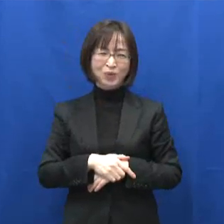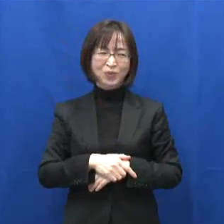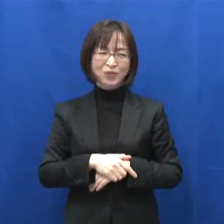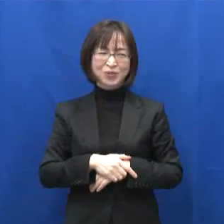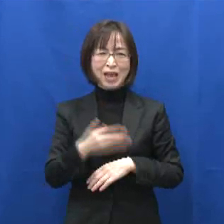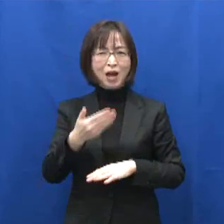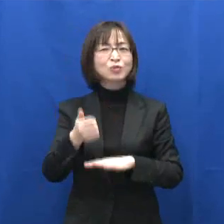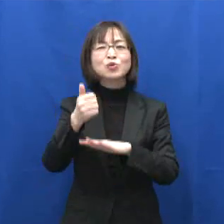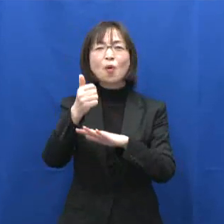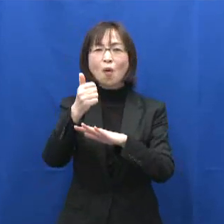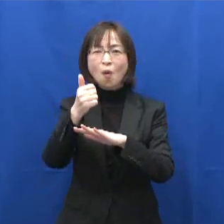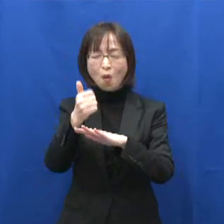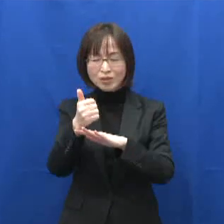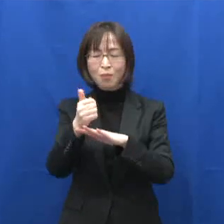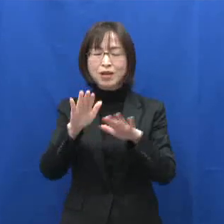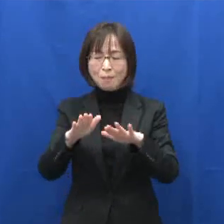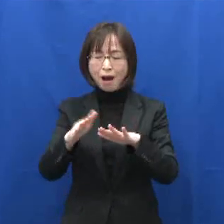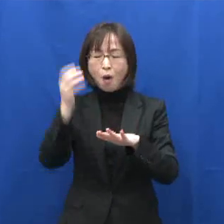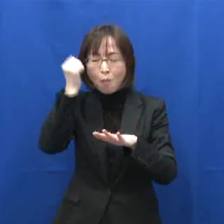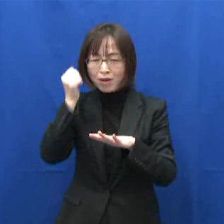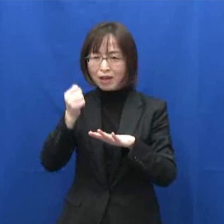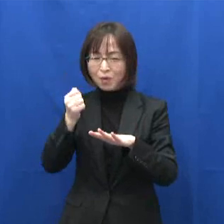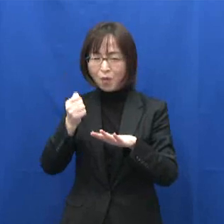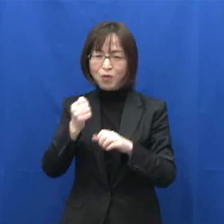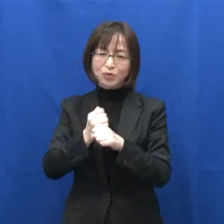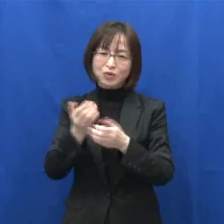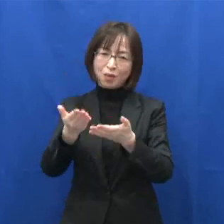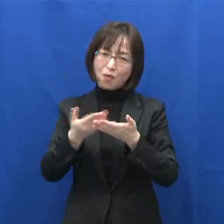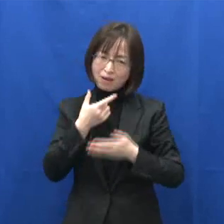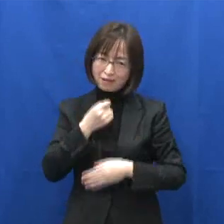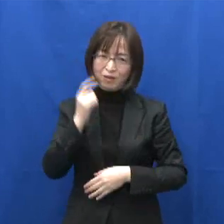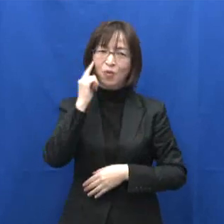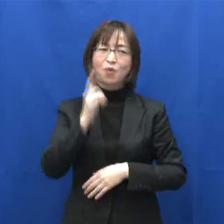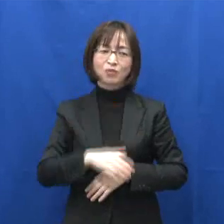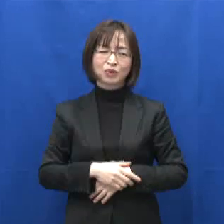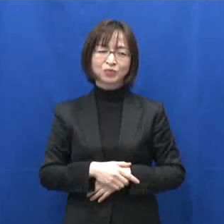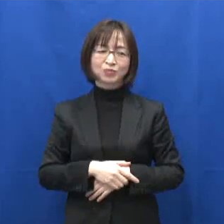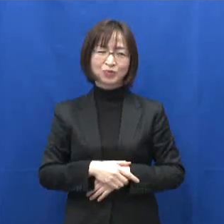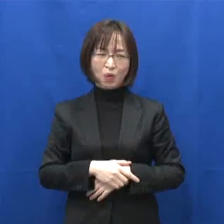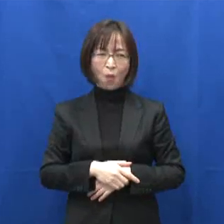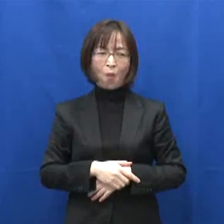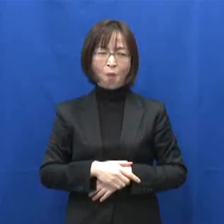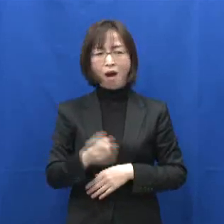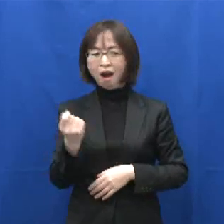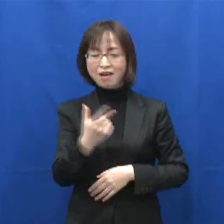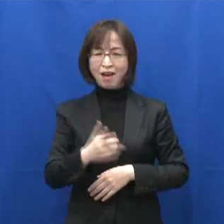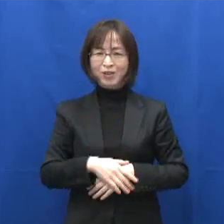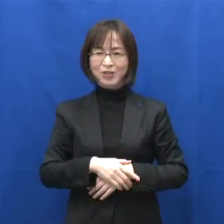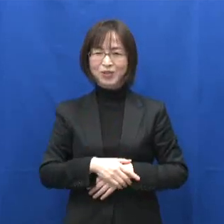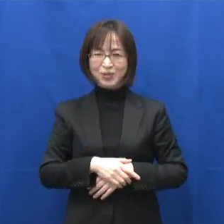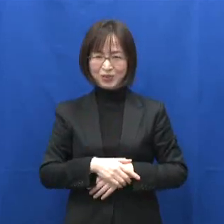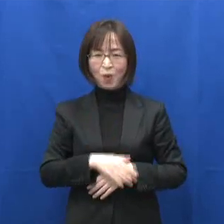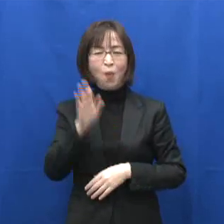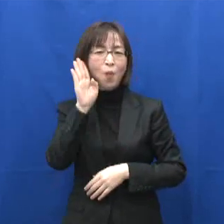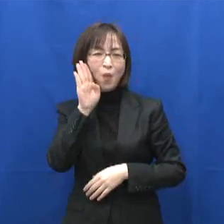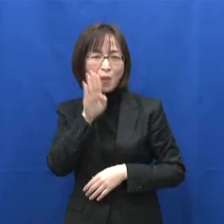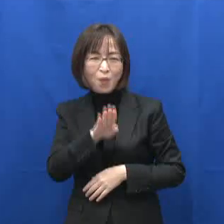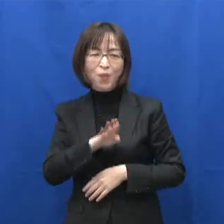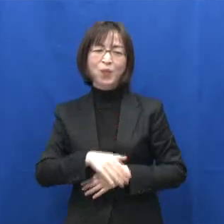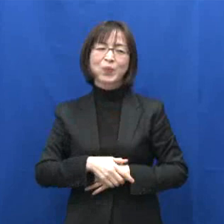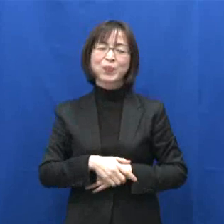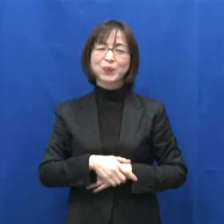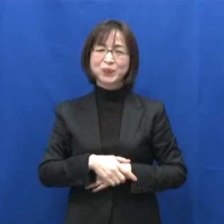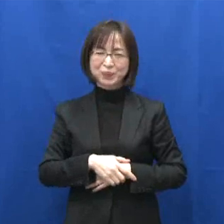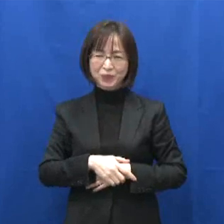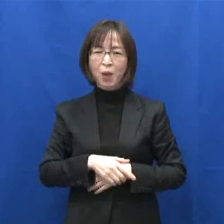ちょっと口調にもね、今覚えたものをちょっと作っていただきたいと思います。はい、あ、すごい早いですね。スムーズに。 こ